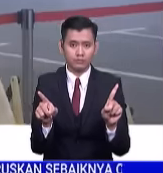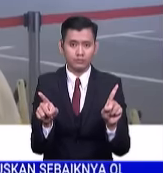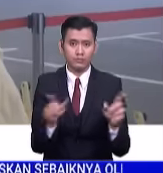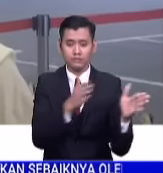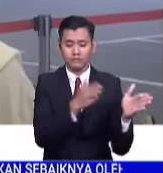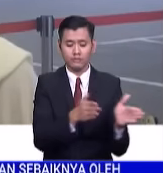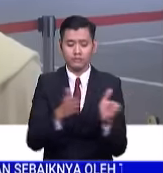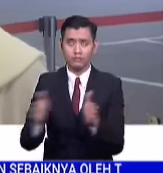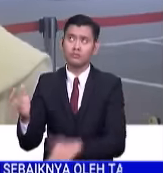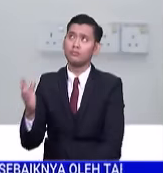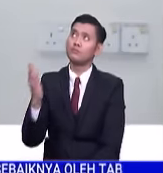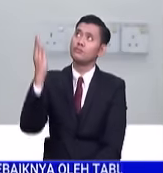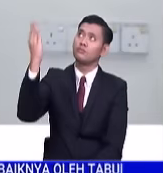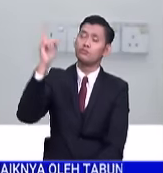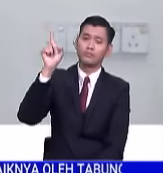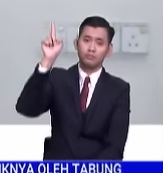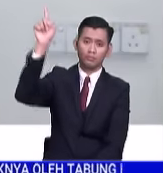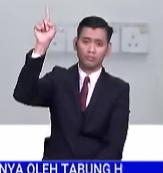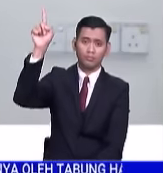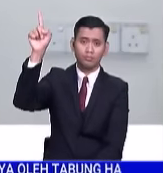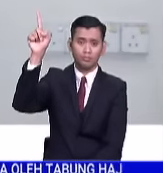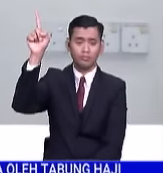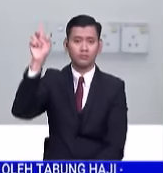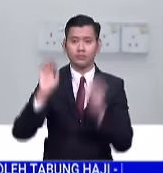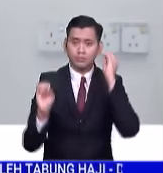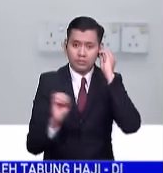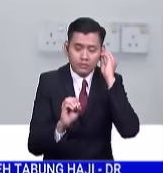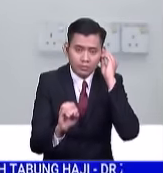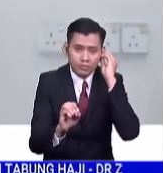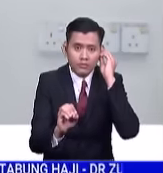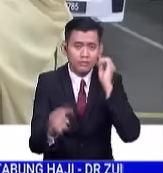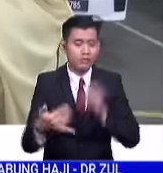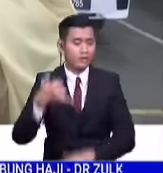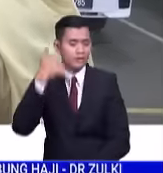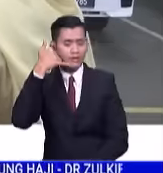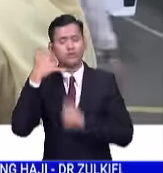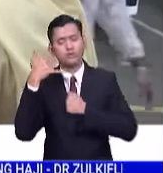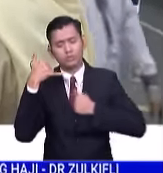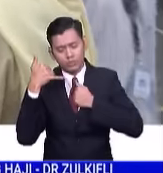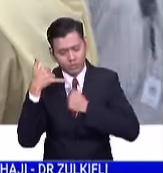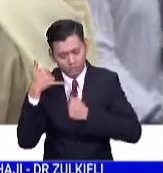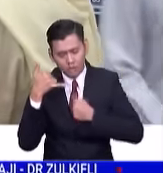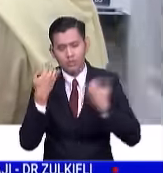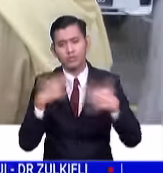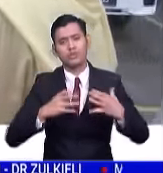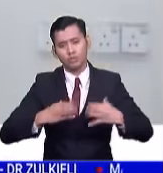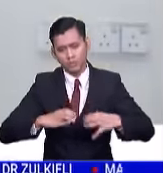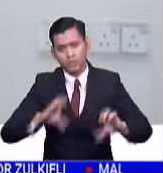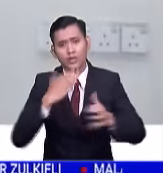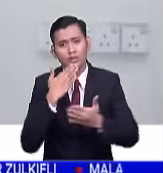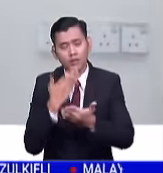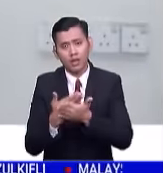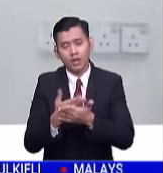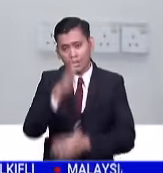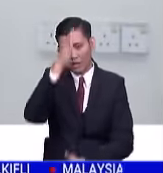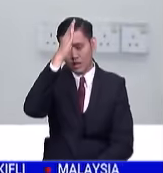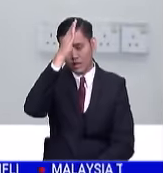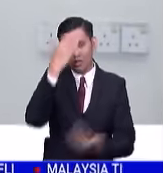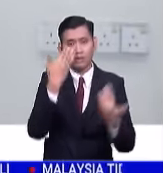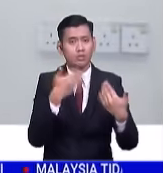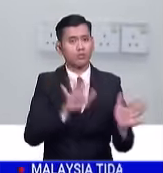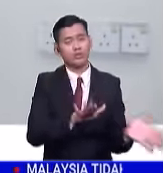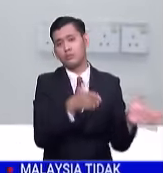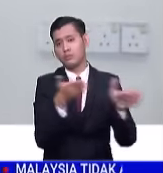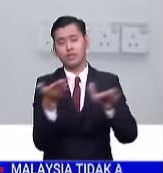perancangan Allah lagi bagus kan. Doktor call, doktor kata minta maaf, kami dah cuba yang terbaik, ayah dah tak ada. So mula-mula